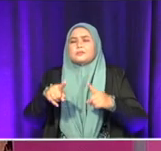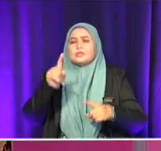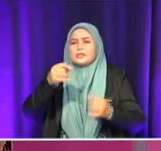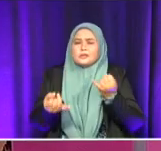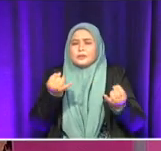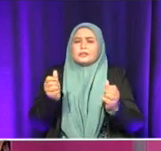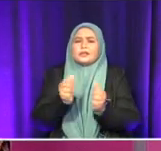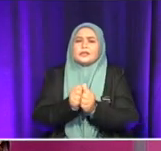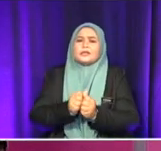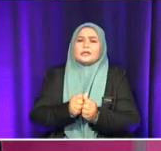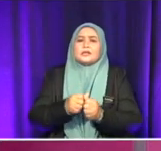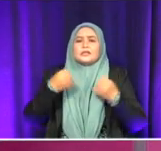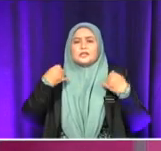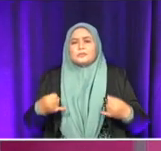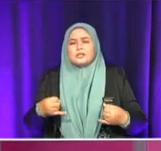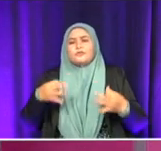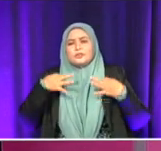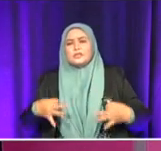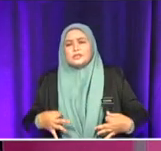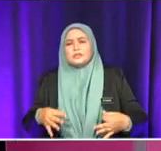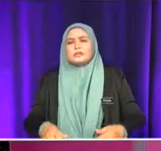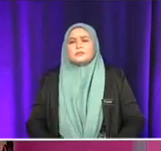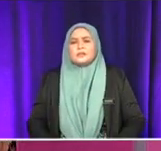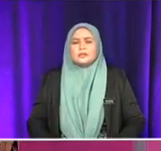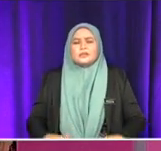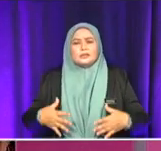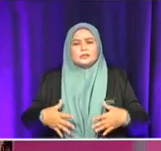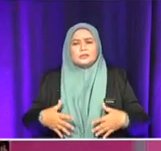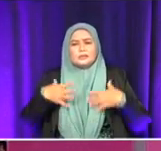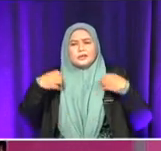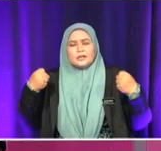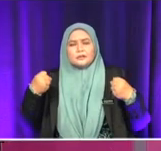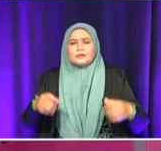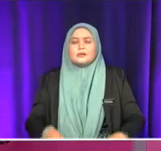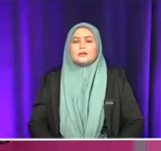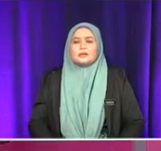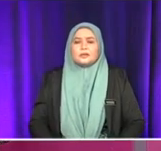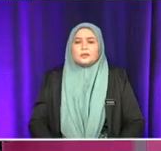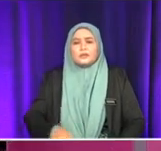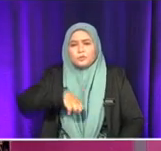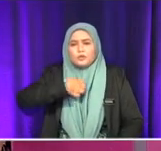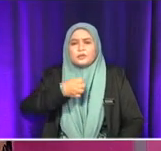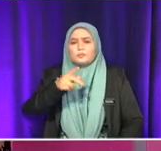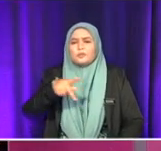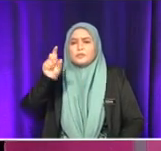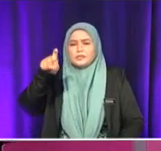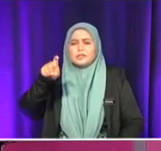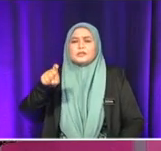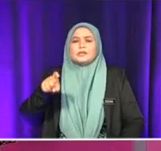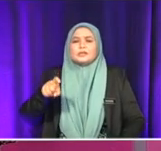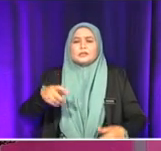jasmaninya dari segi fisikalnya dia sehat oke daripada emosinya pun sehat oke daripada